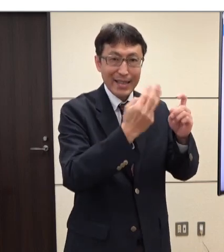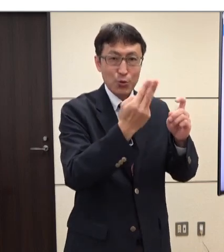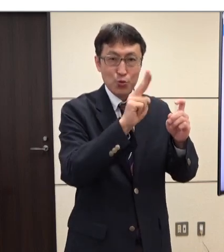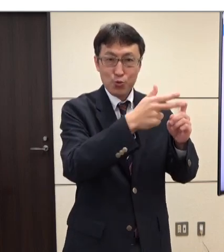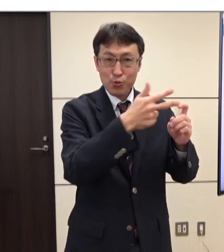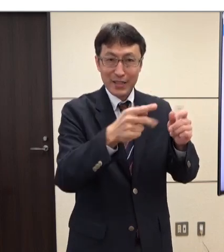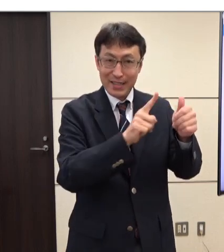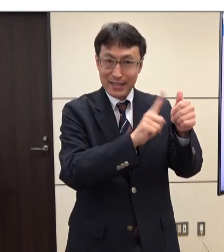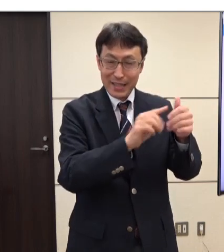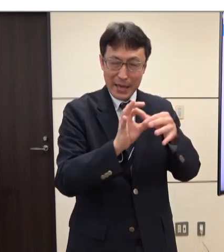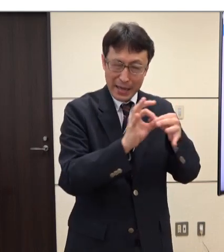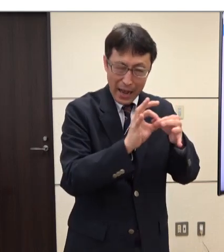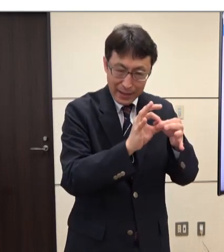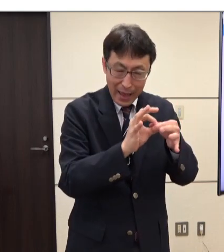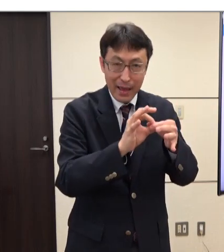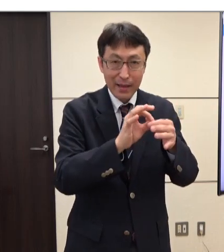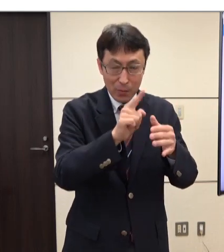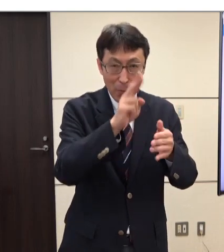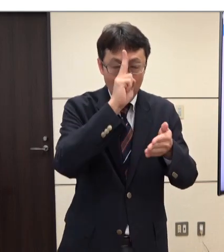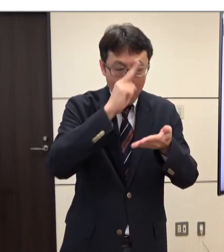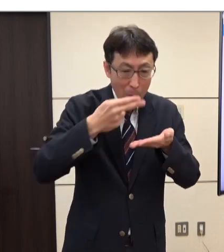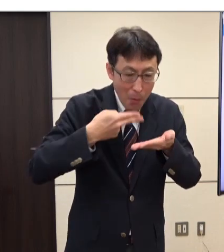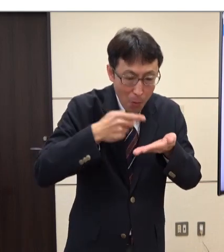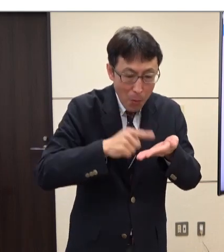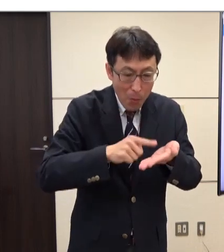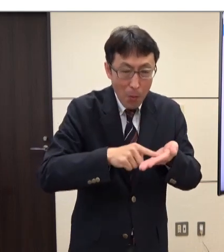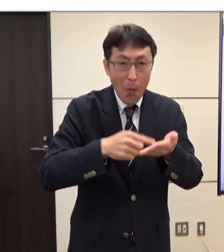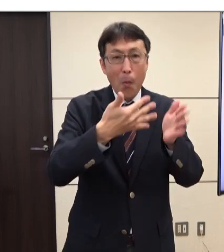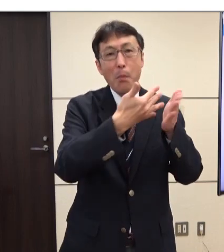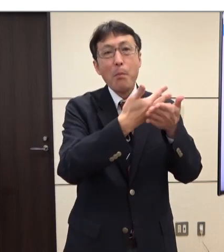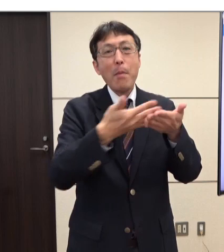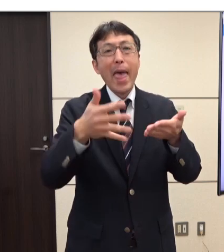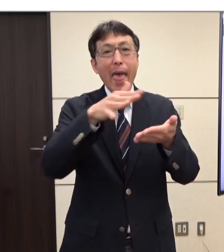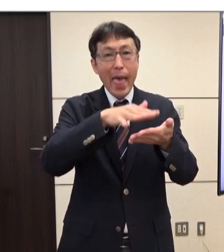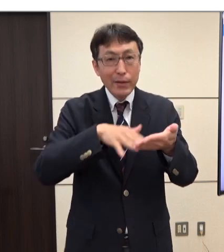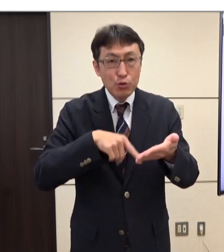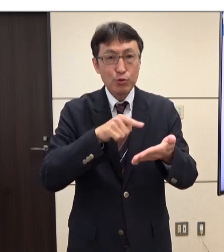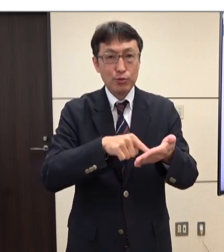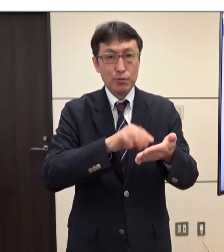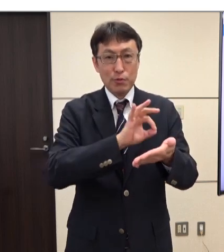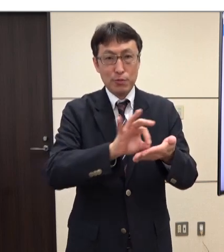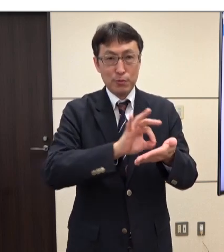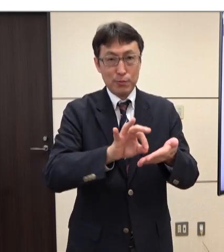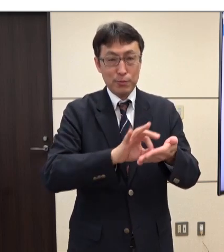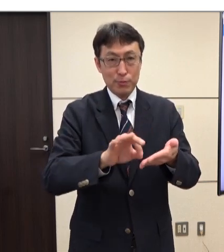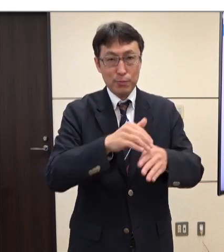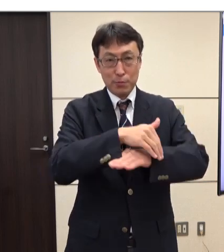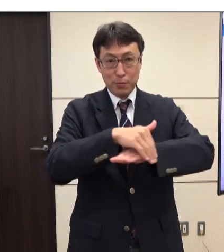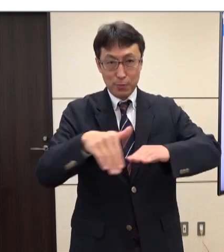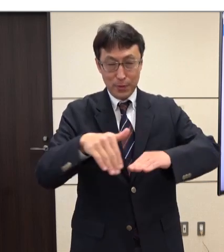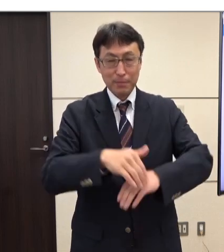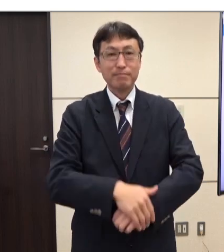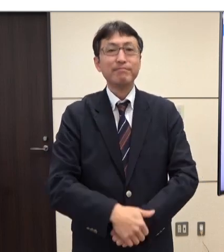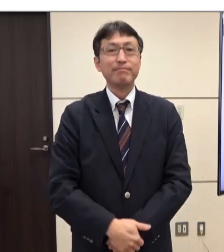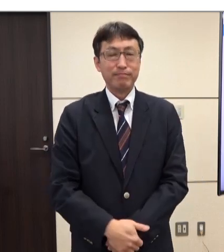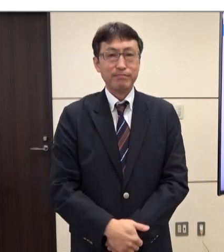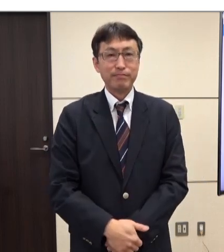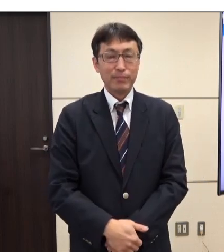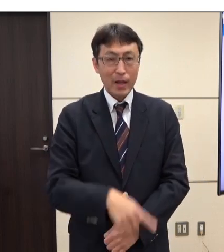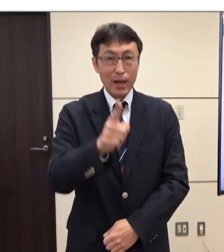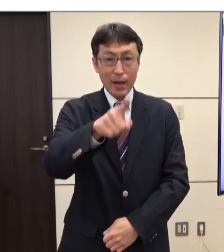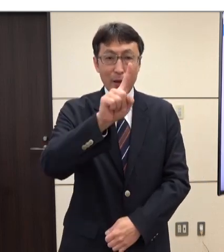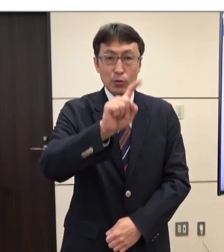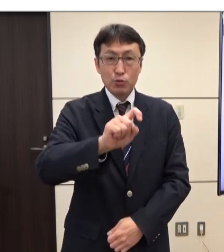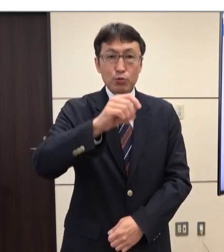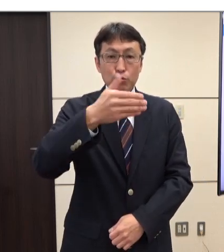ども、実施しております。で実施日は、食育の日である19